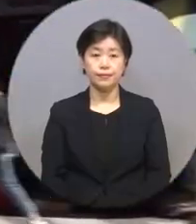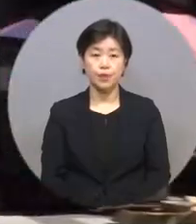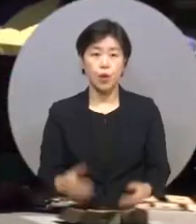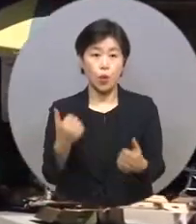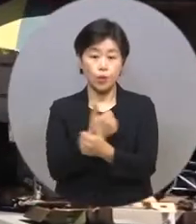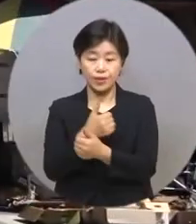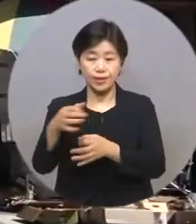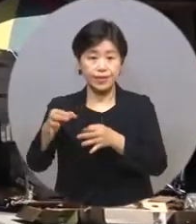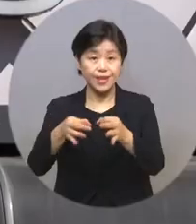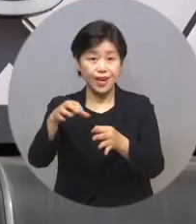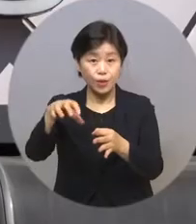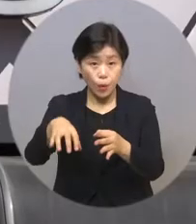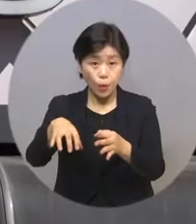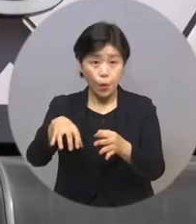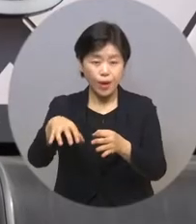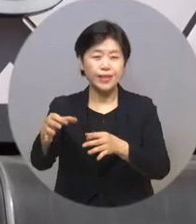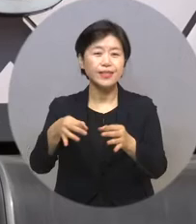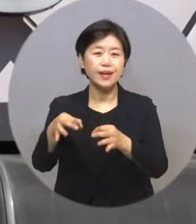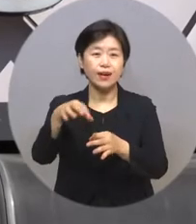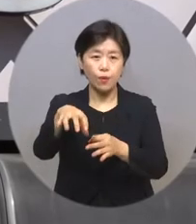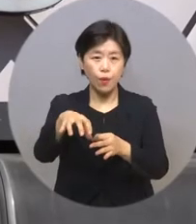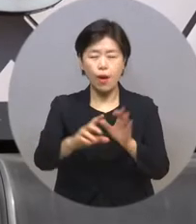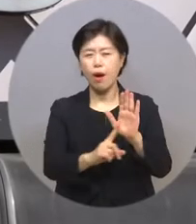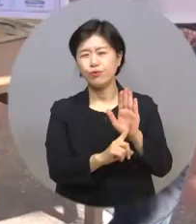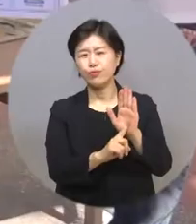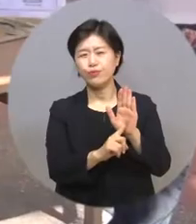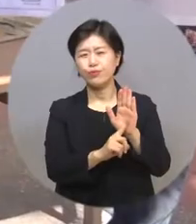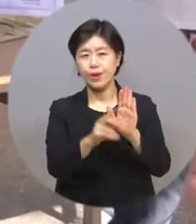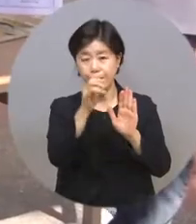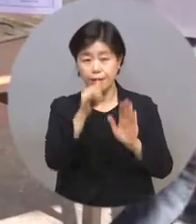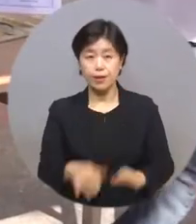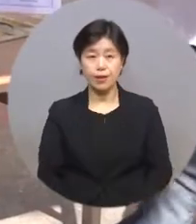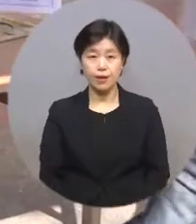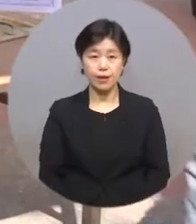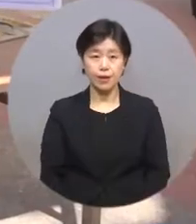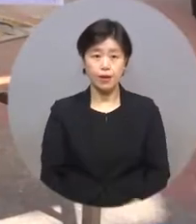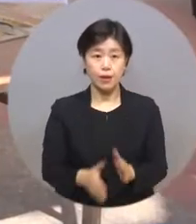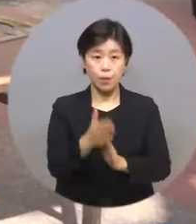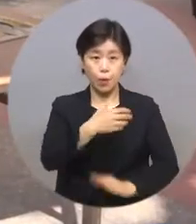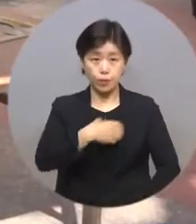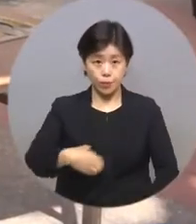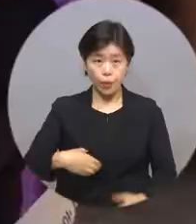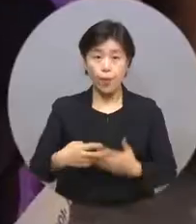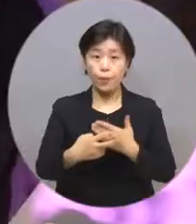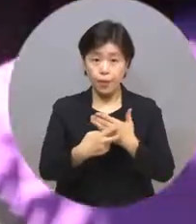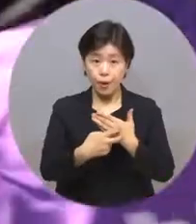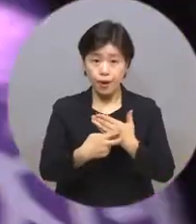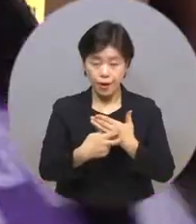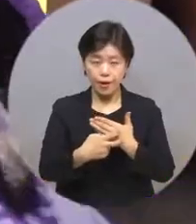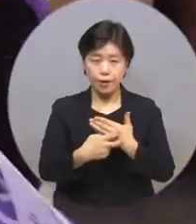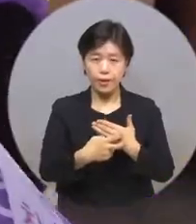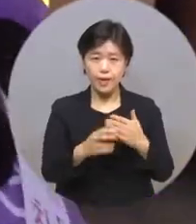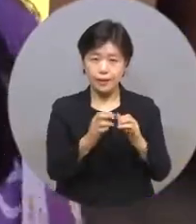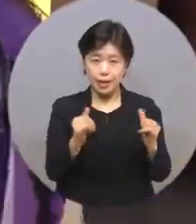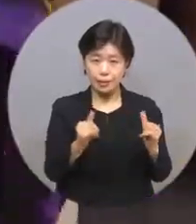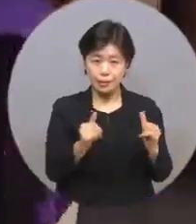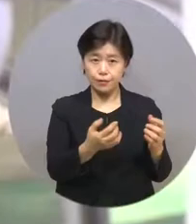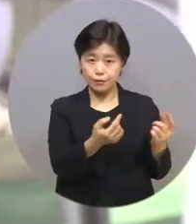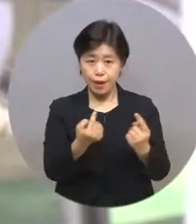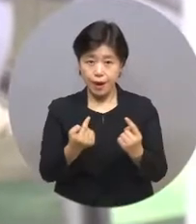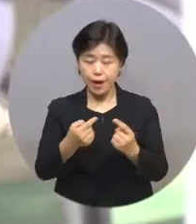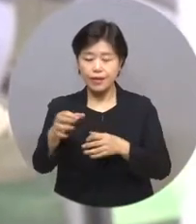5일장이 열리는 횡성시장에서 캠페인이 진행되고 있습니다 보건소 직원들이 치매예방 주관을 맞아 장을 보러